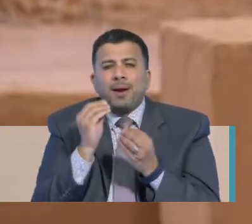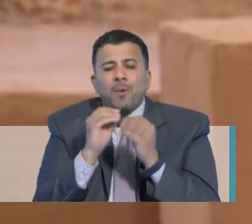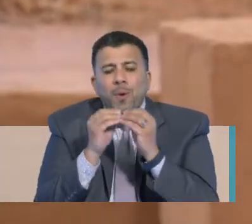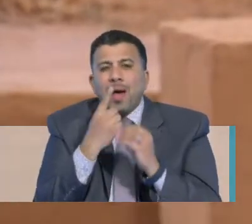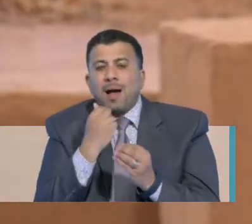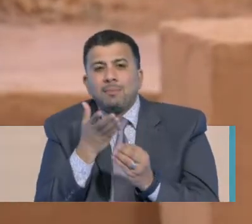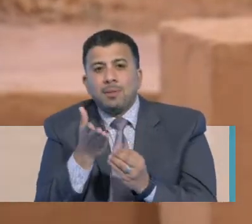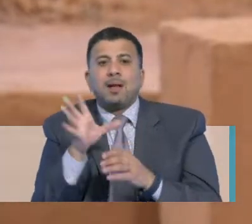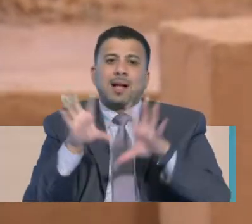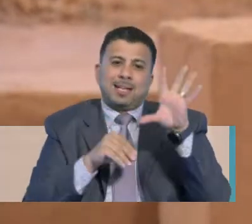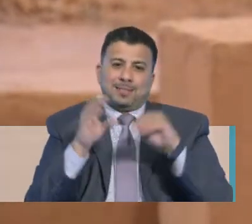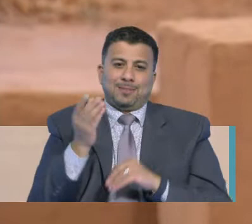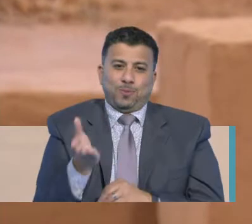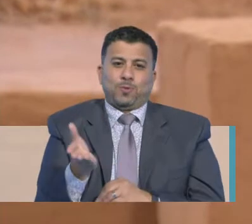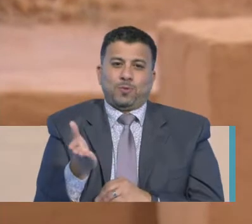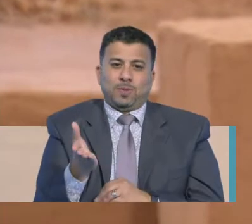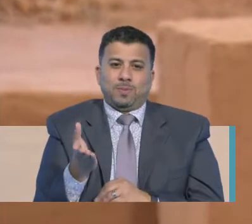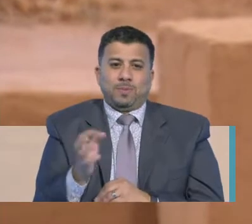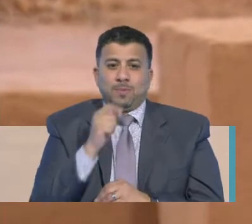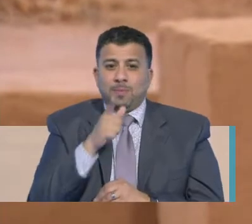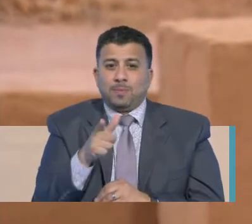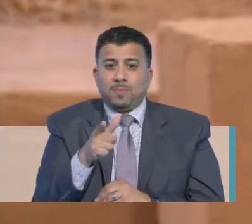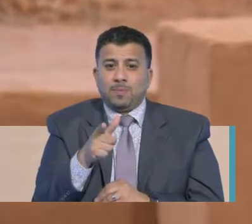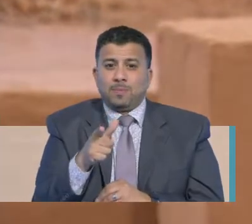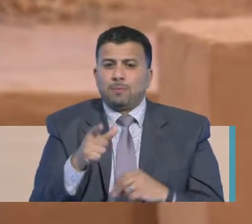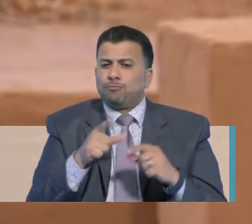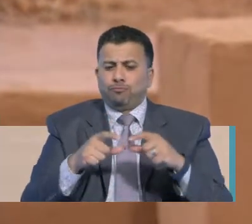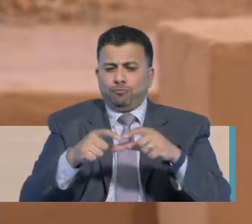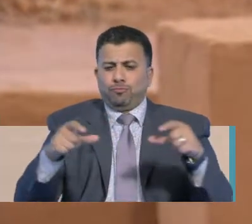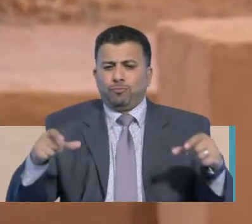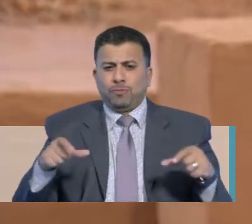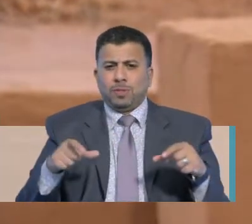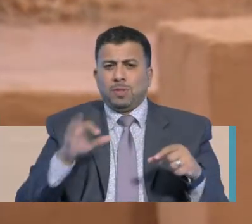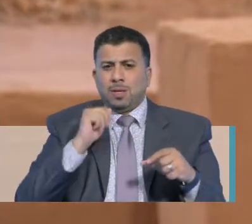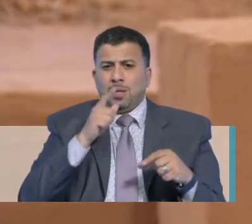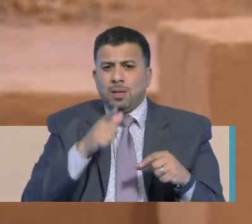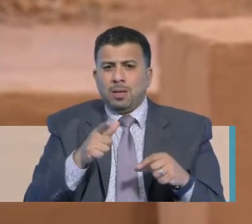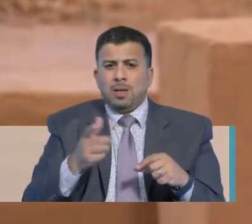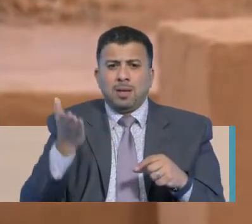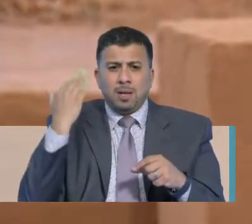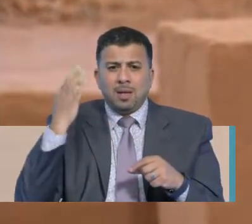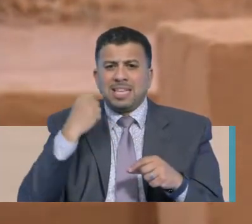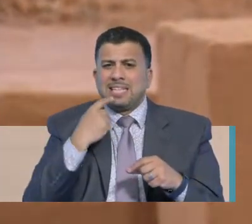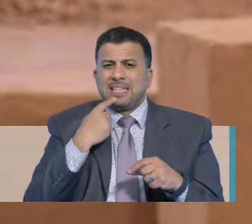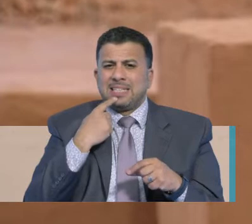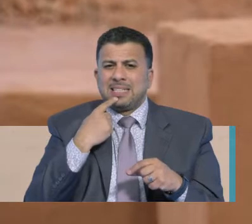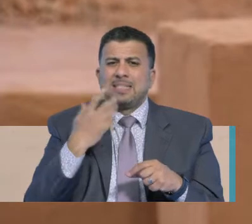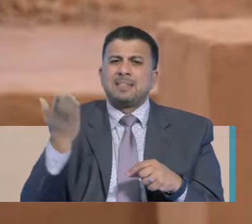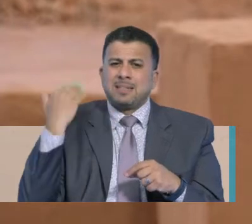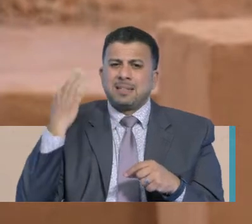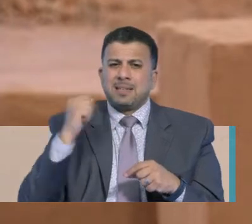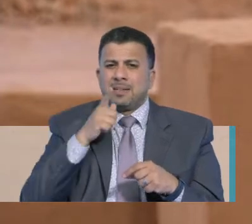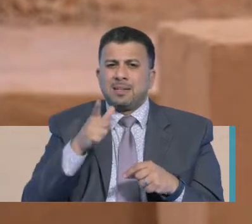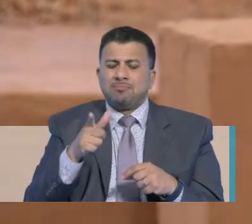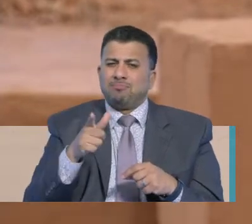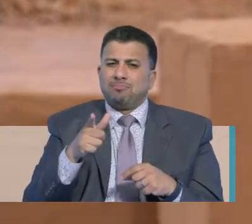وهاي حكاية البحرية ملتصقة هي الصفيحة العربية وتعمل لنا مشاكل. قبل كم من سنة لما